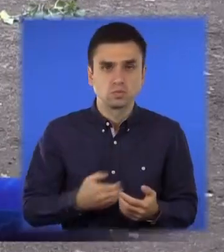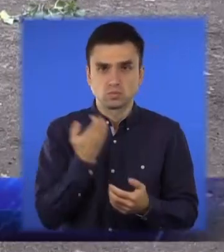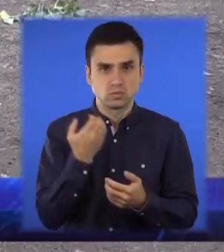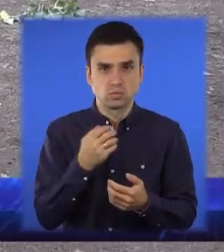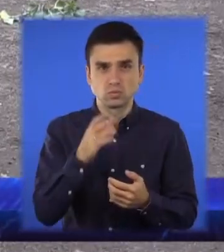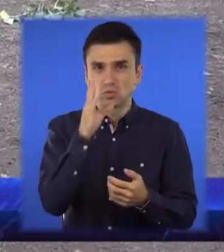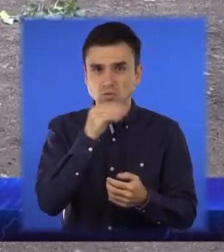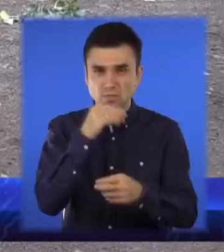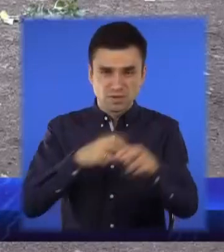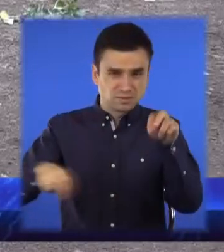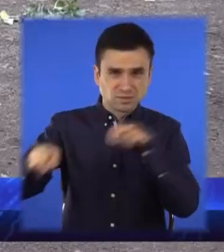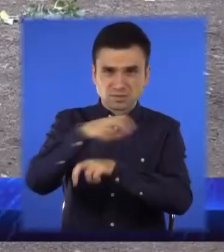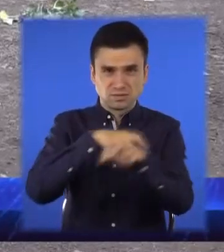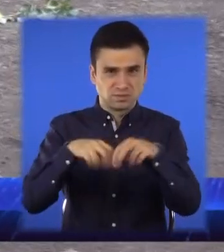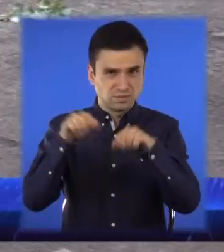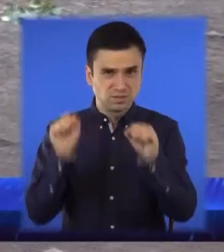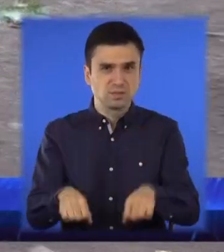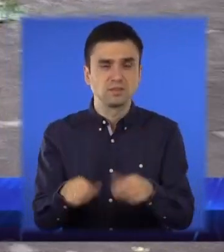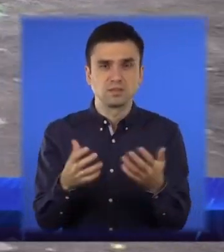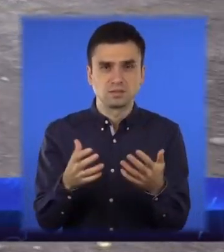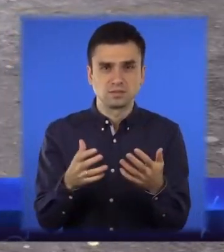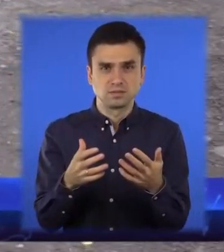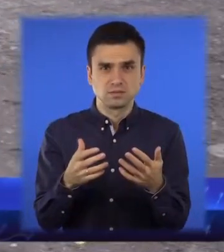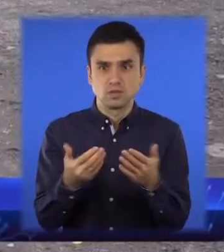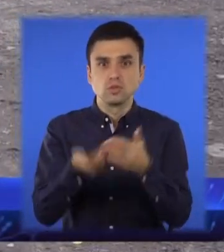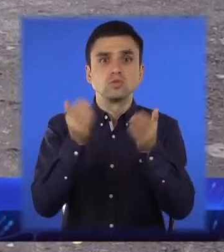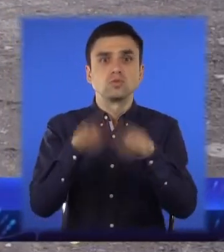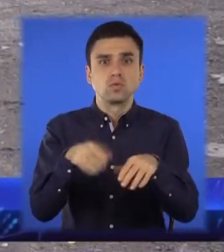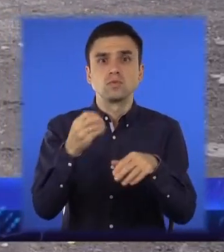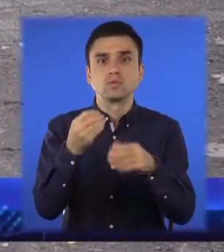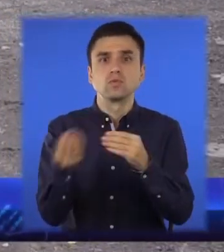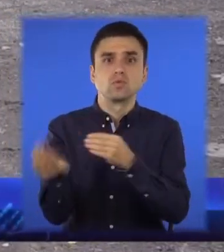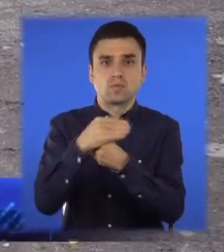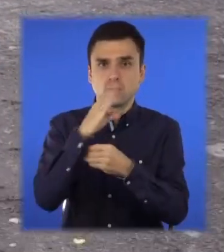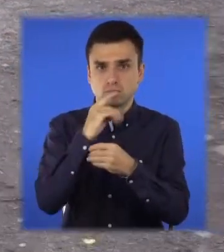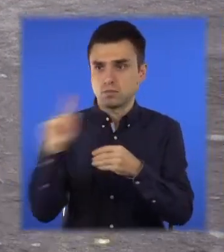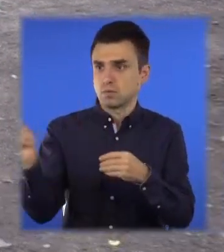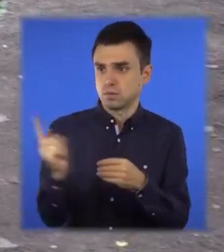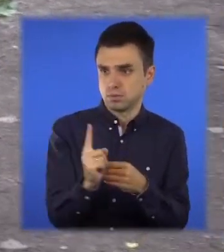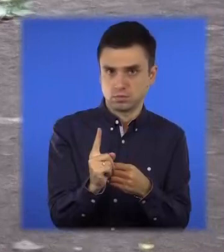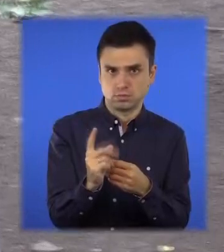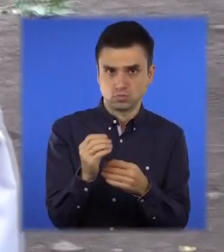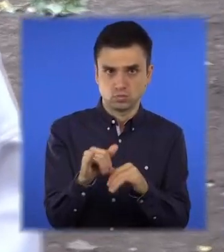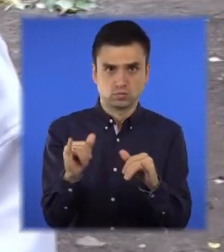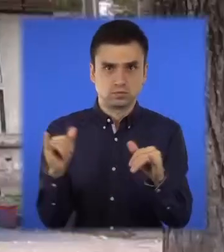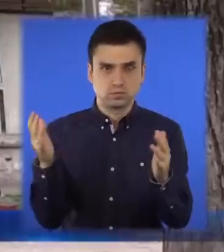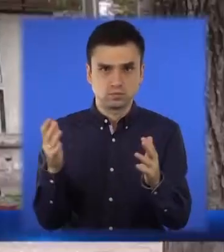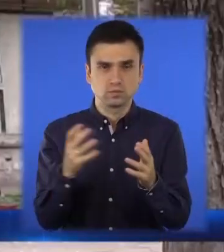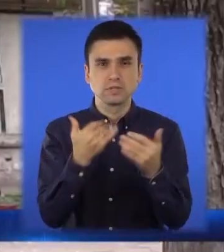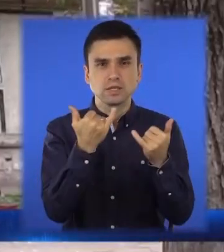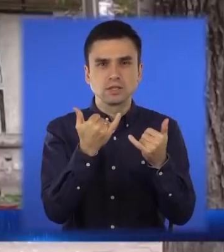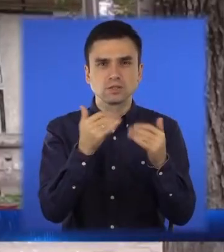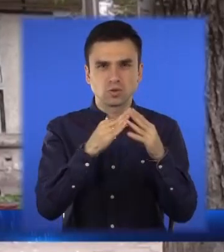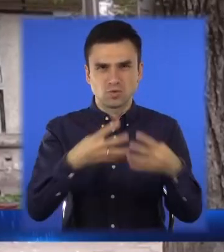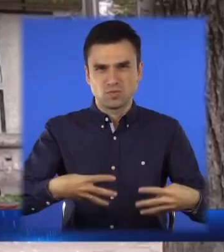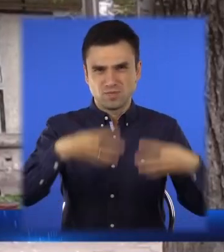Ужас один, ну это псарня. Теперь сегодня еще приблудилась новая. Вот сейчас у подъезда